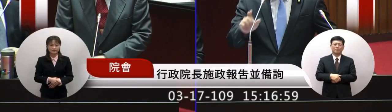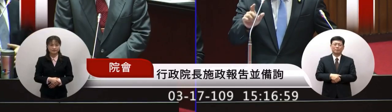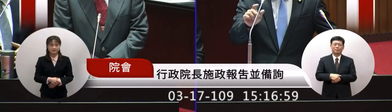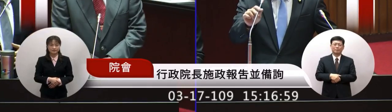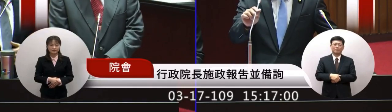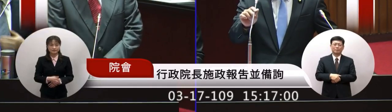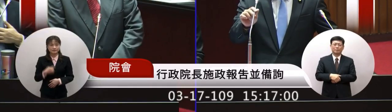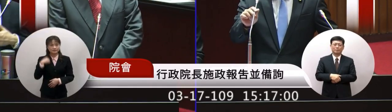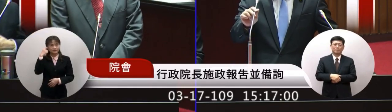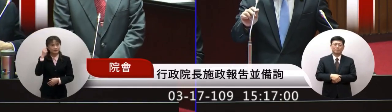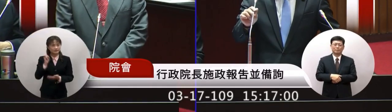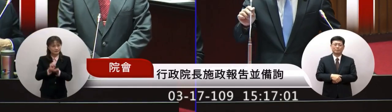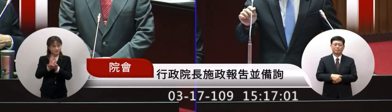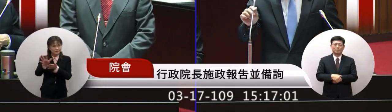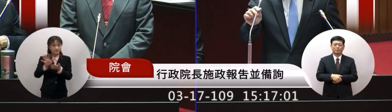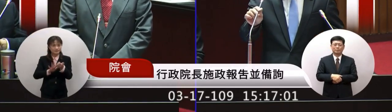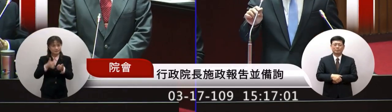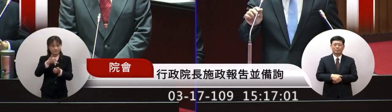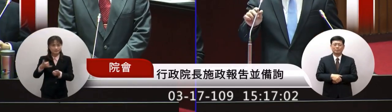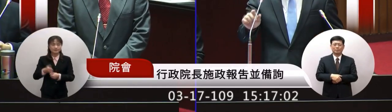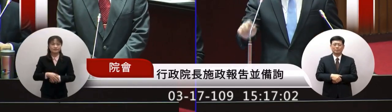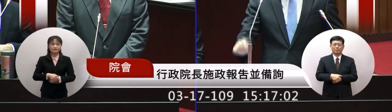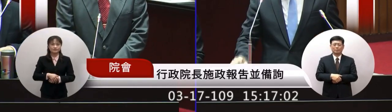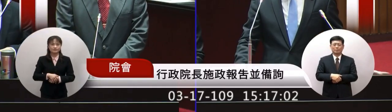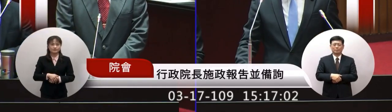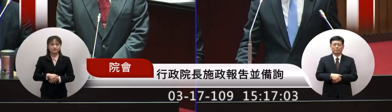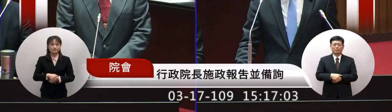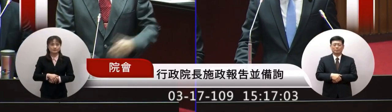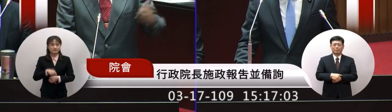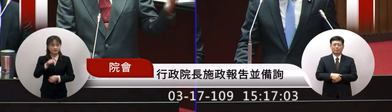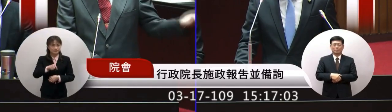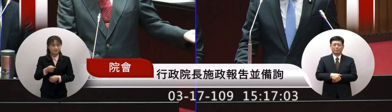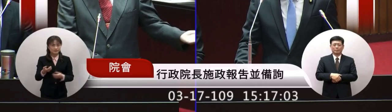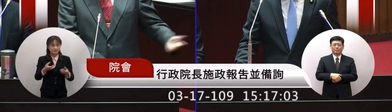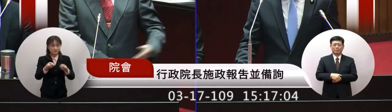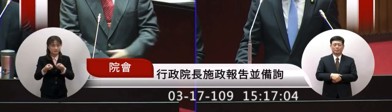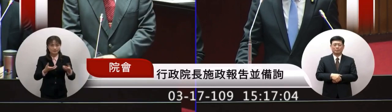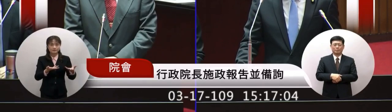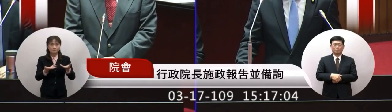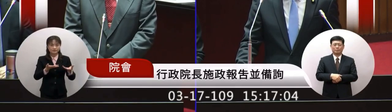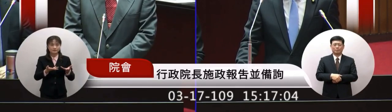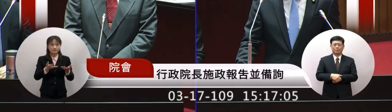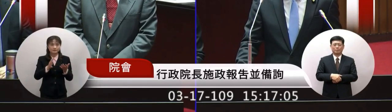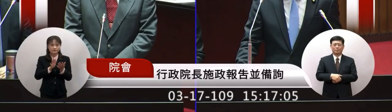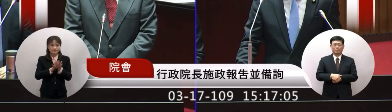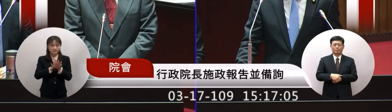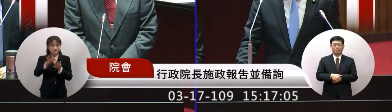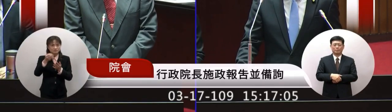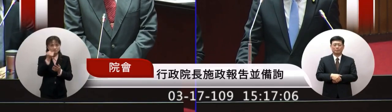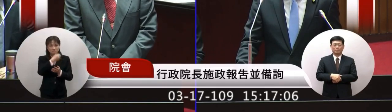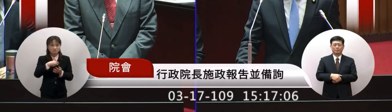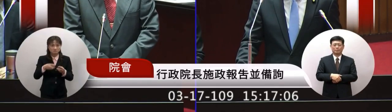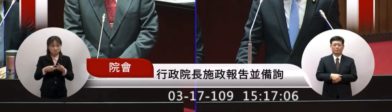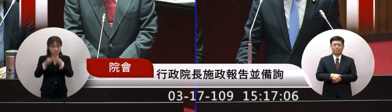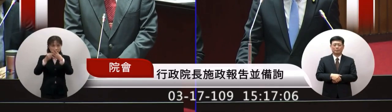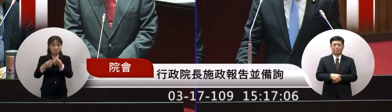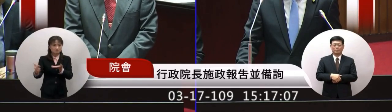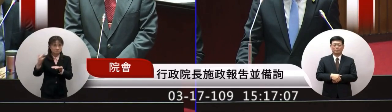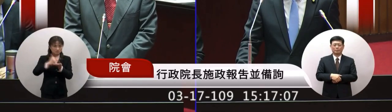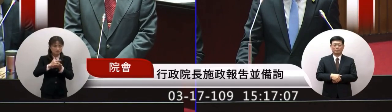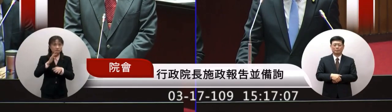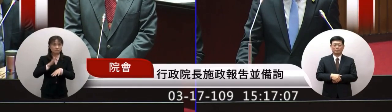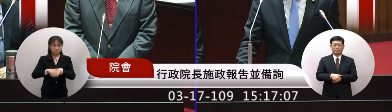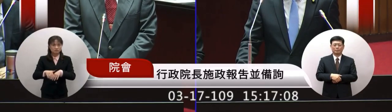我想跟委员报告哈，因为这整个在协商后续可能还有第三波等等，所以